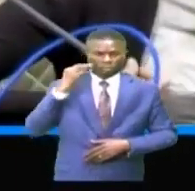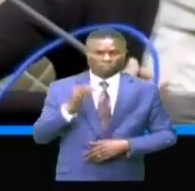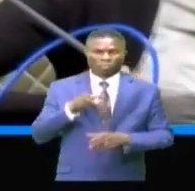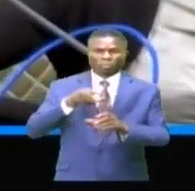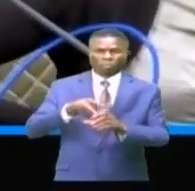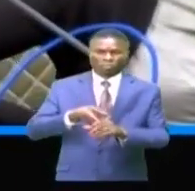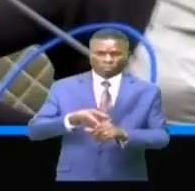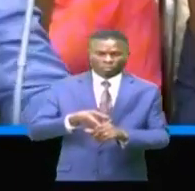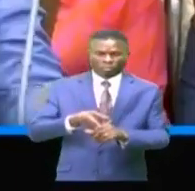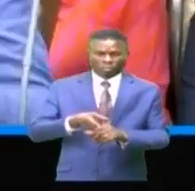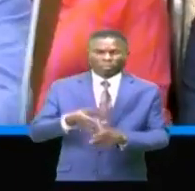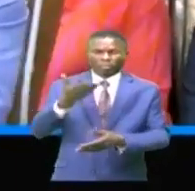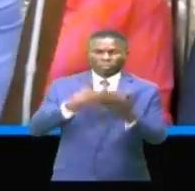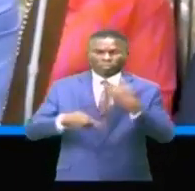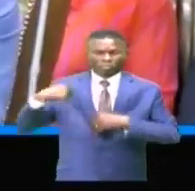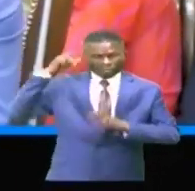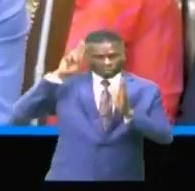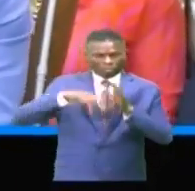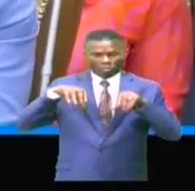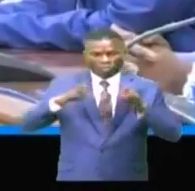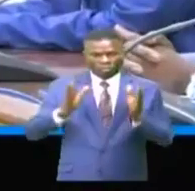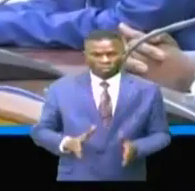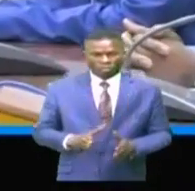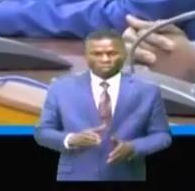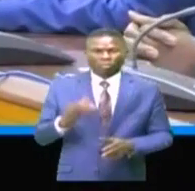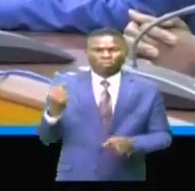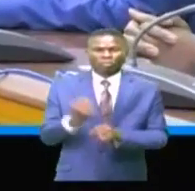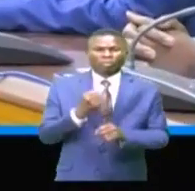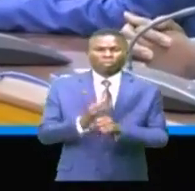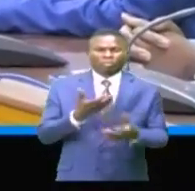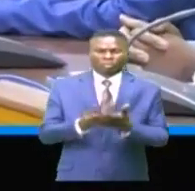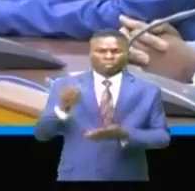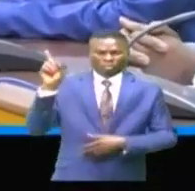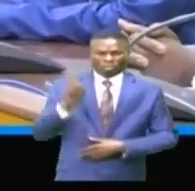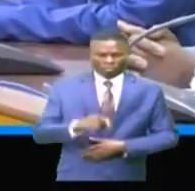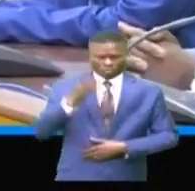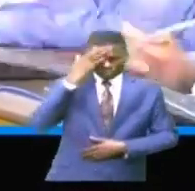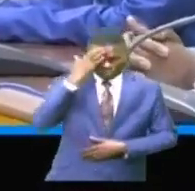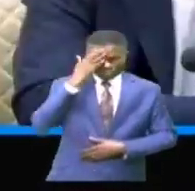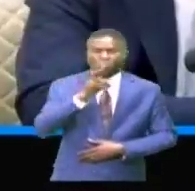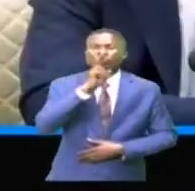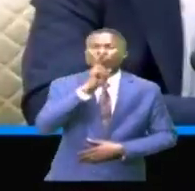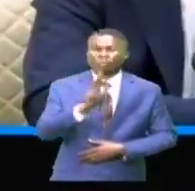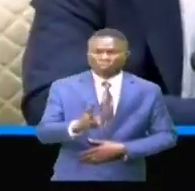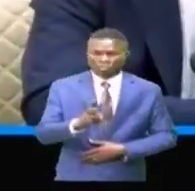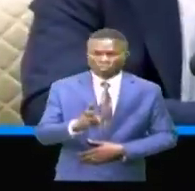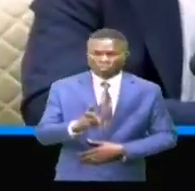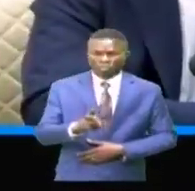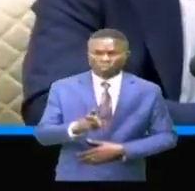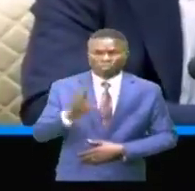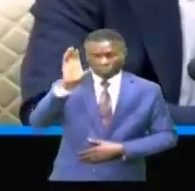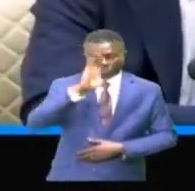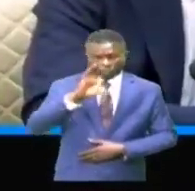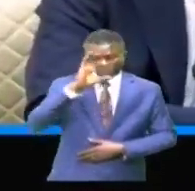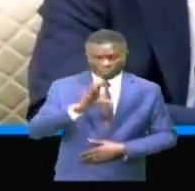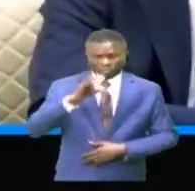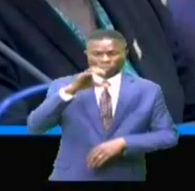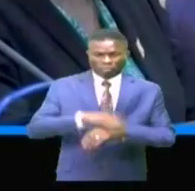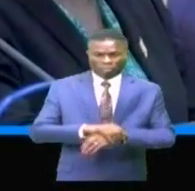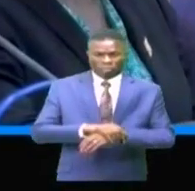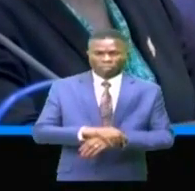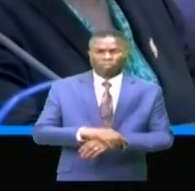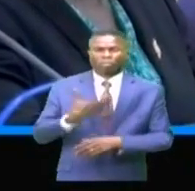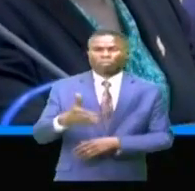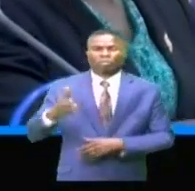qu'interface du gouvernement congolais cette mission est venue s'enquérir de la réalité de la lutte contre le détournement des deniers publics